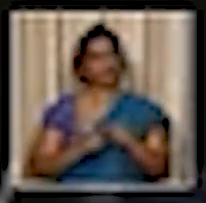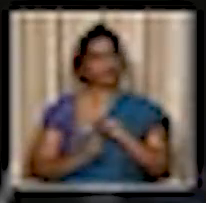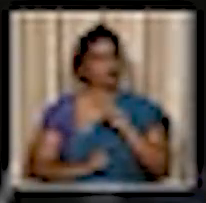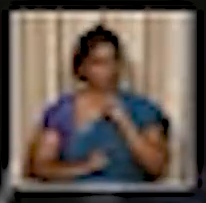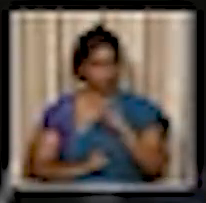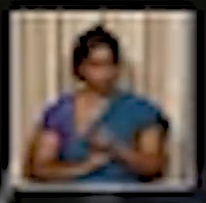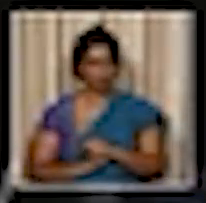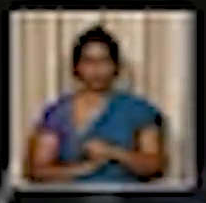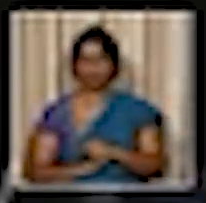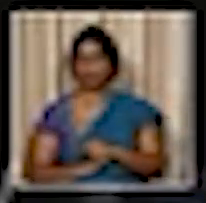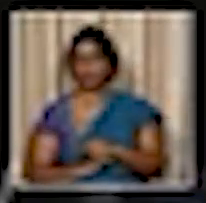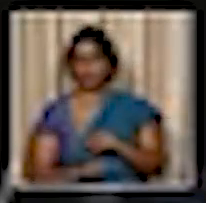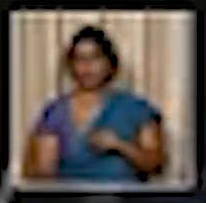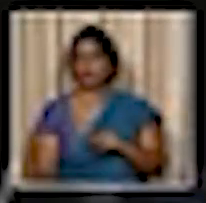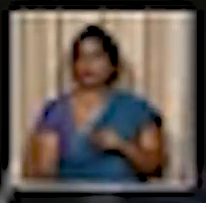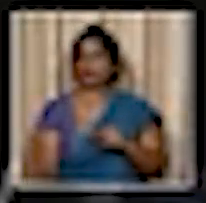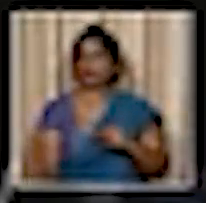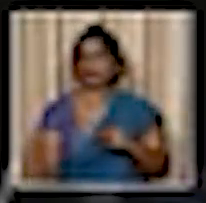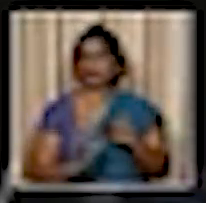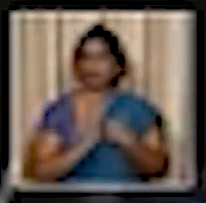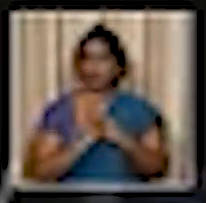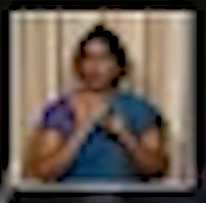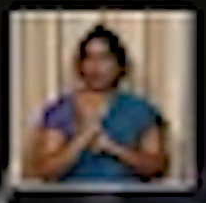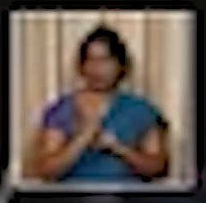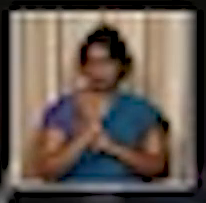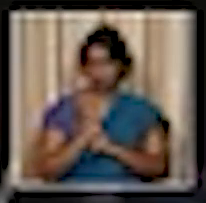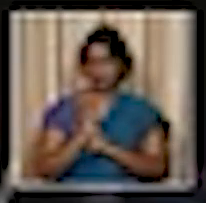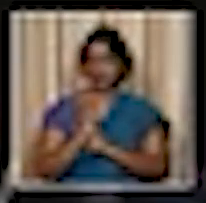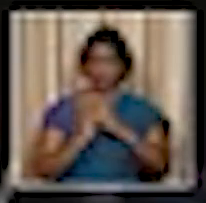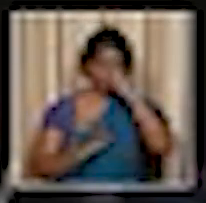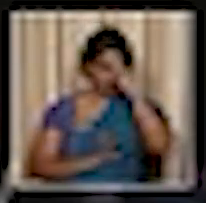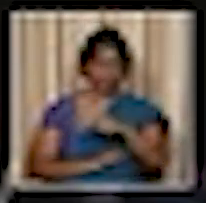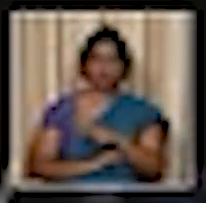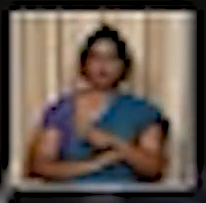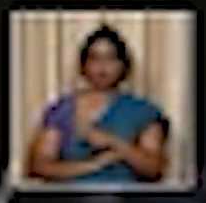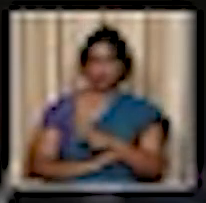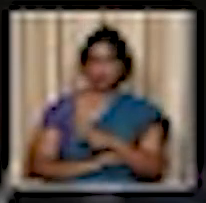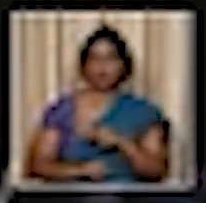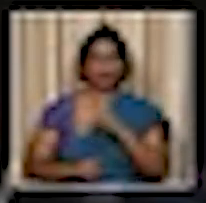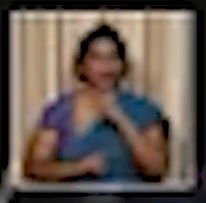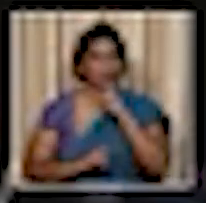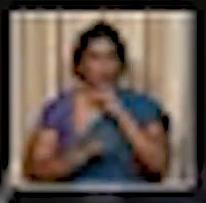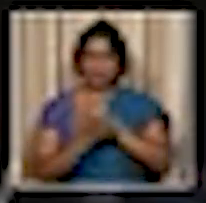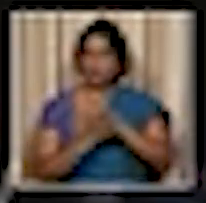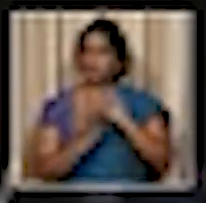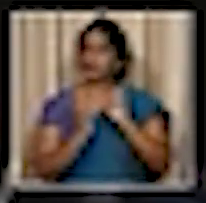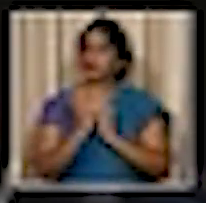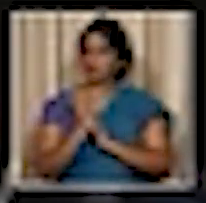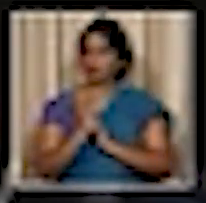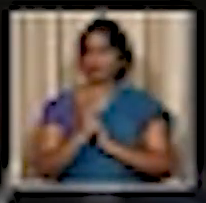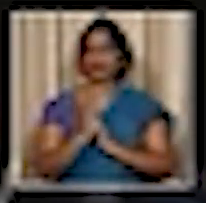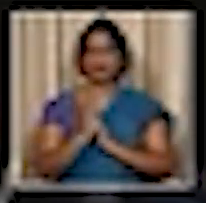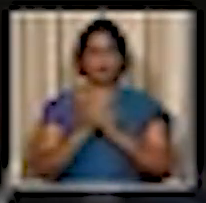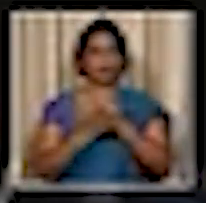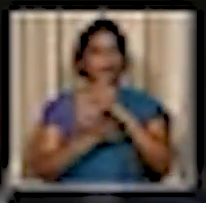කරන්න ඕන ගරු ලක්ෂ්මන් කිරියැල්ල මැතිතුමා අධිකරණ සේවා කොමිෂන් සභාවෙන්